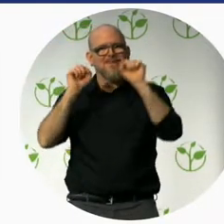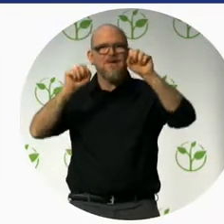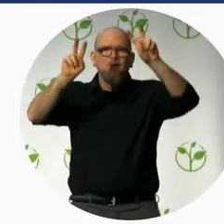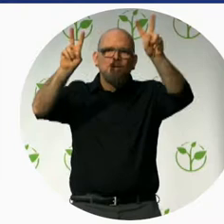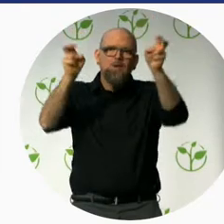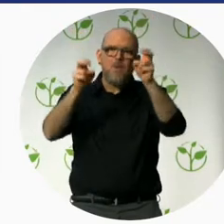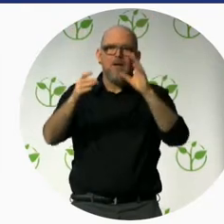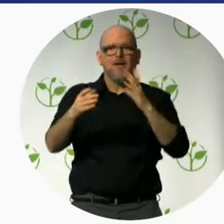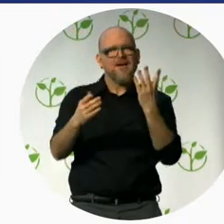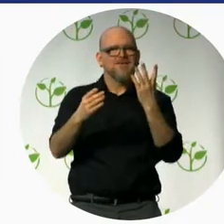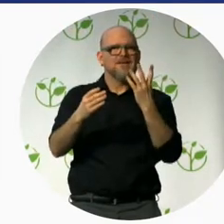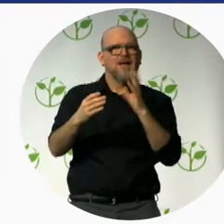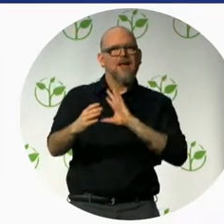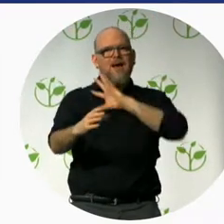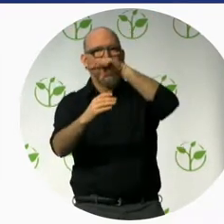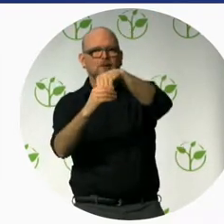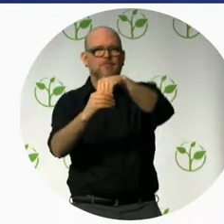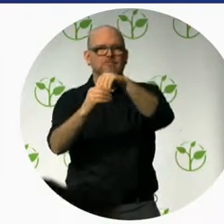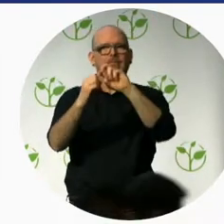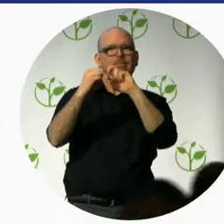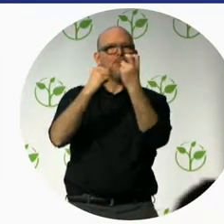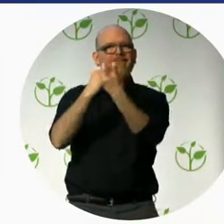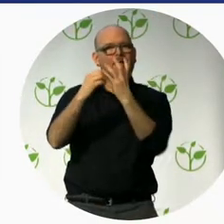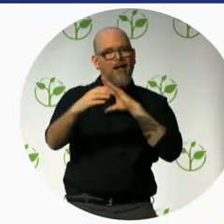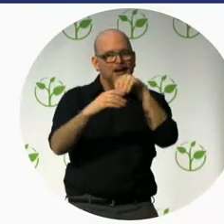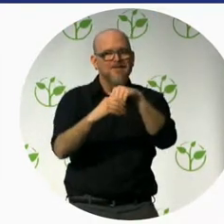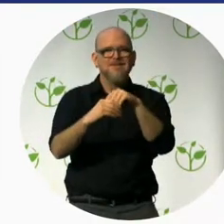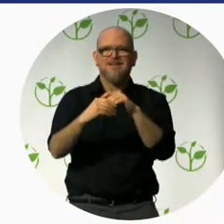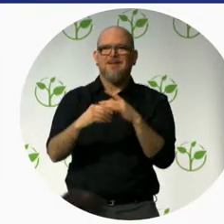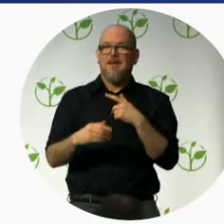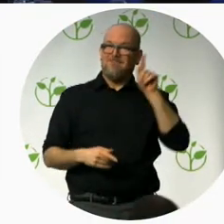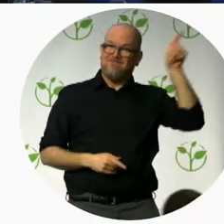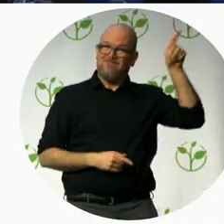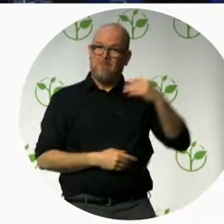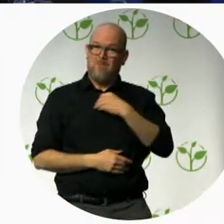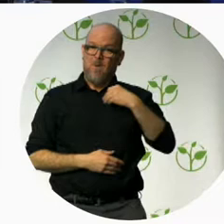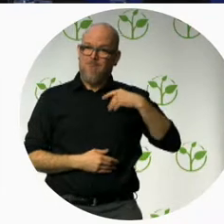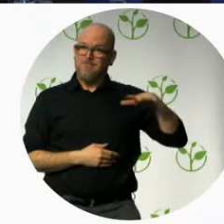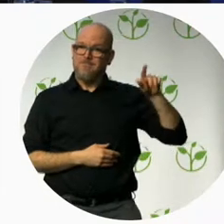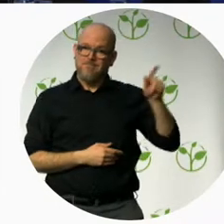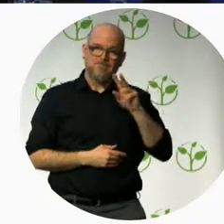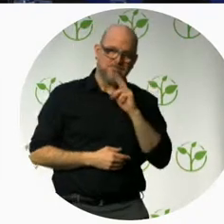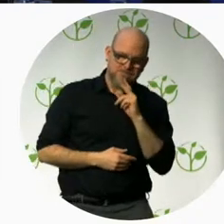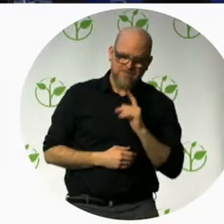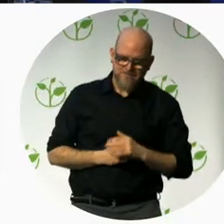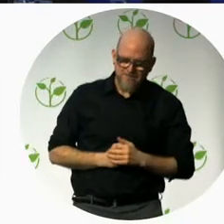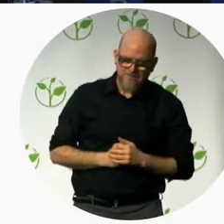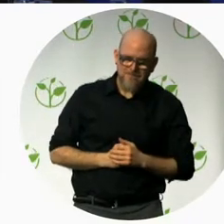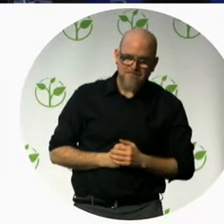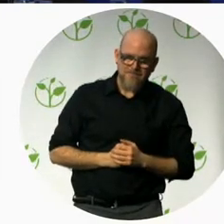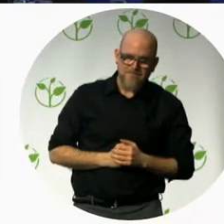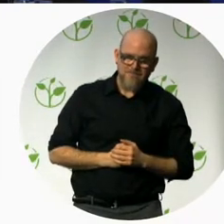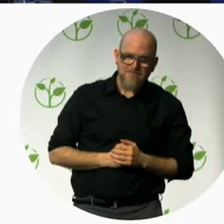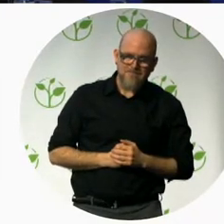Turystyka to jedna z najbardziej rozwijających się gałęzi gospodarki w Europie. To właśnie